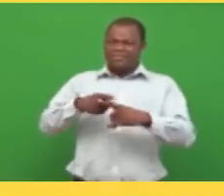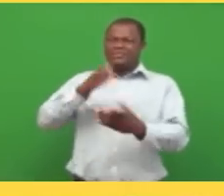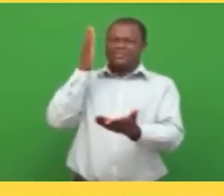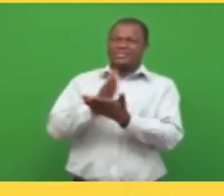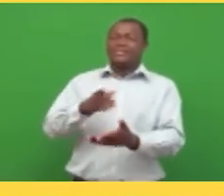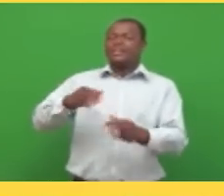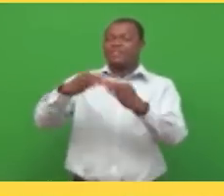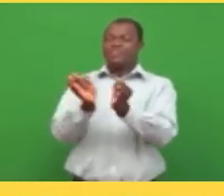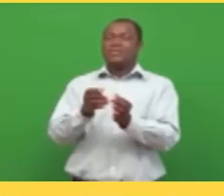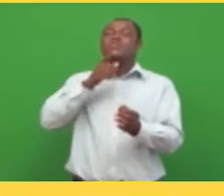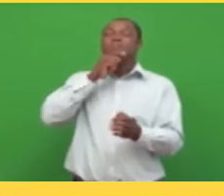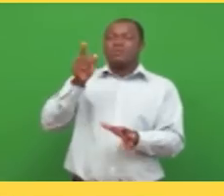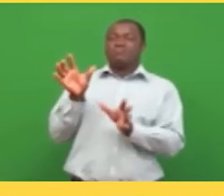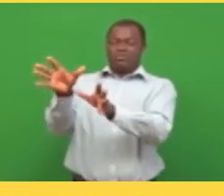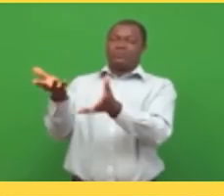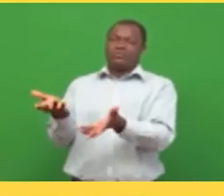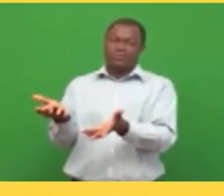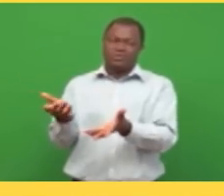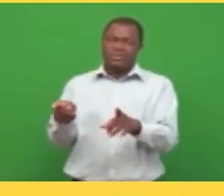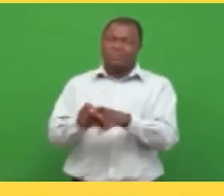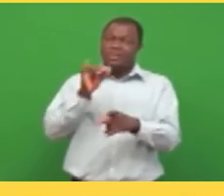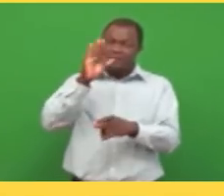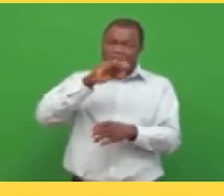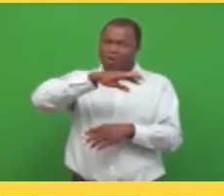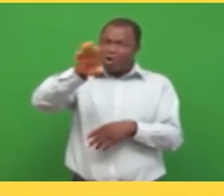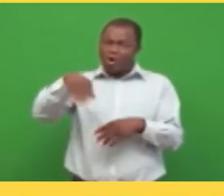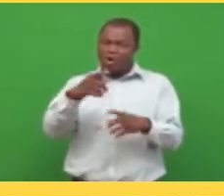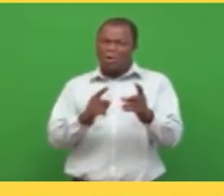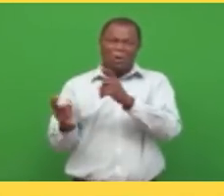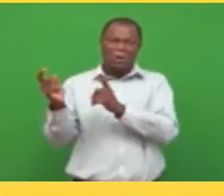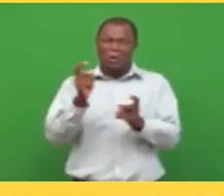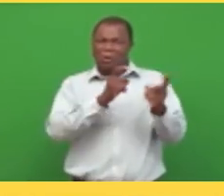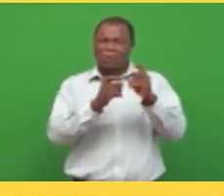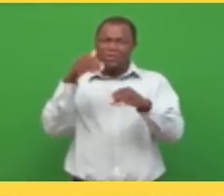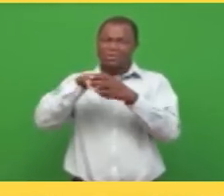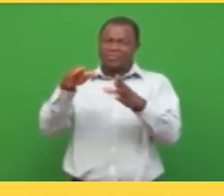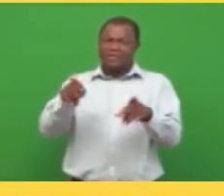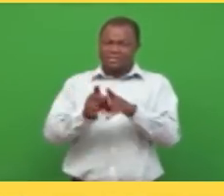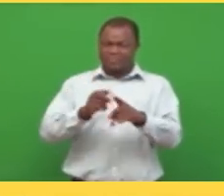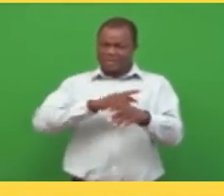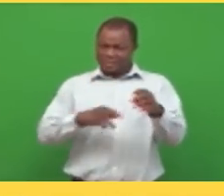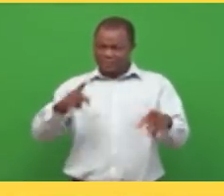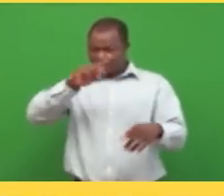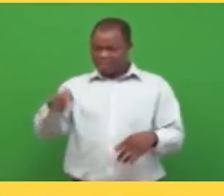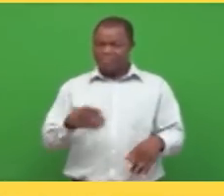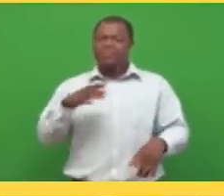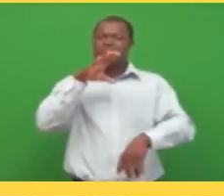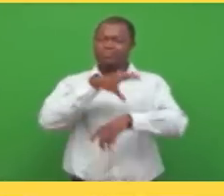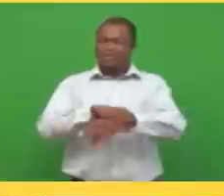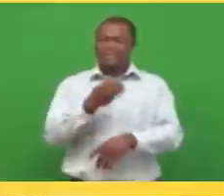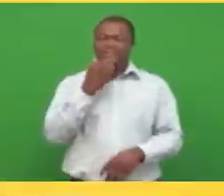kana vanhu ava vakakweshana mumba umu hama yemumwe inouya ichichibata. Ngatiendei nenyaya